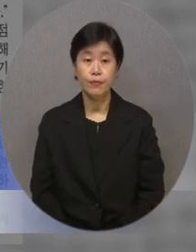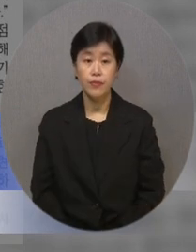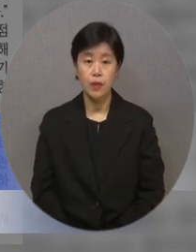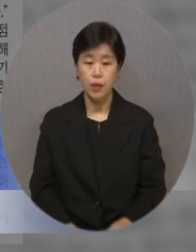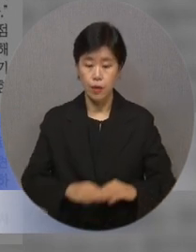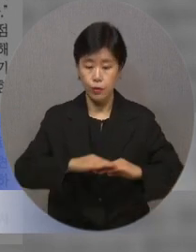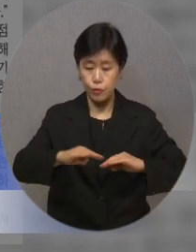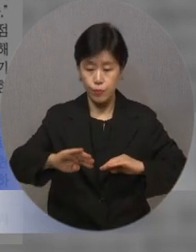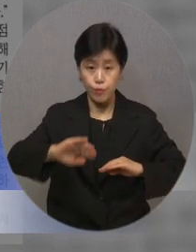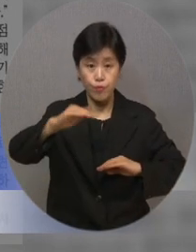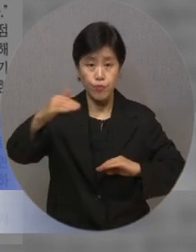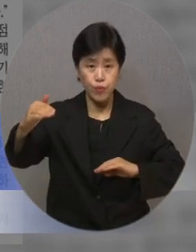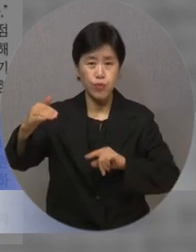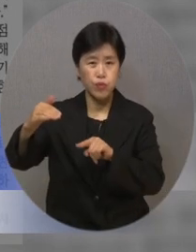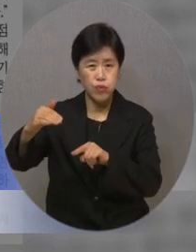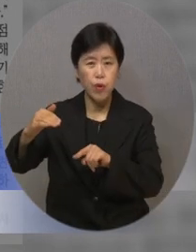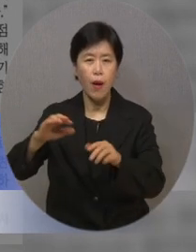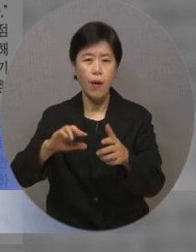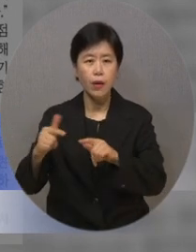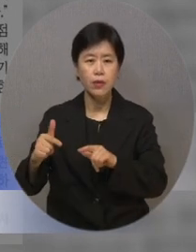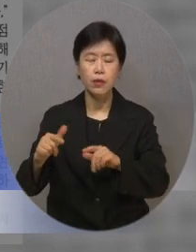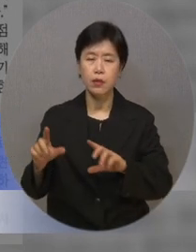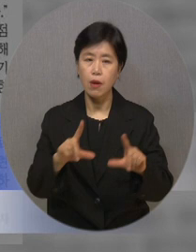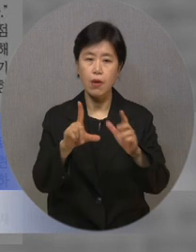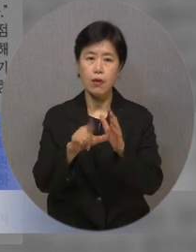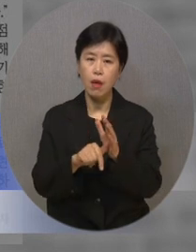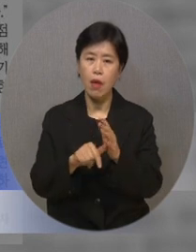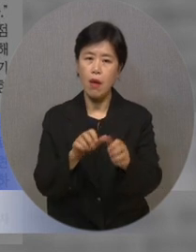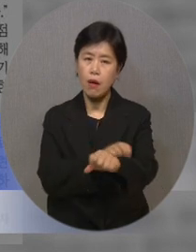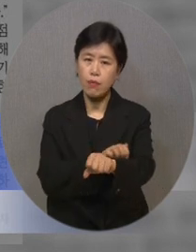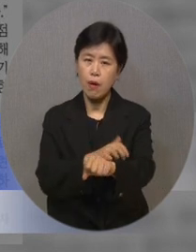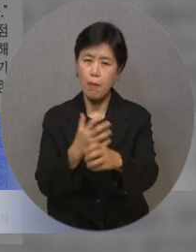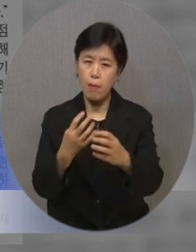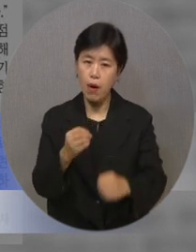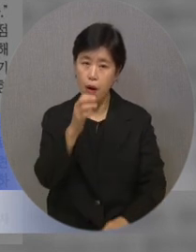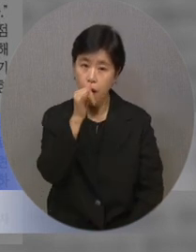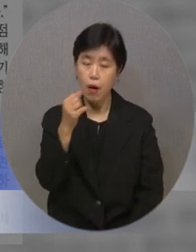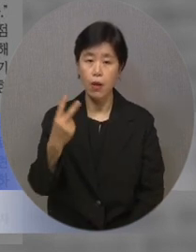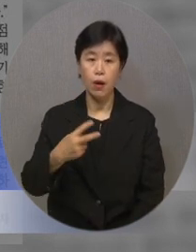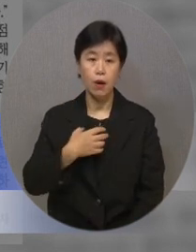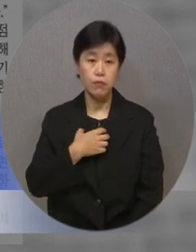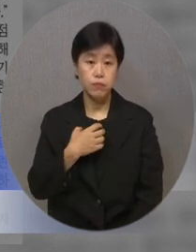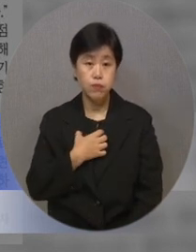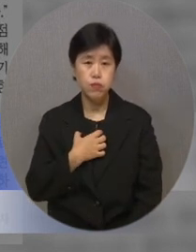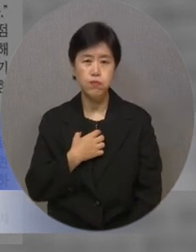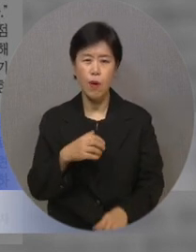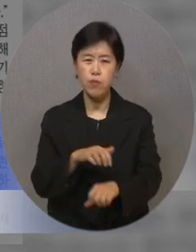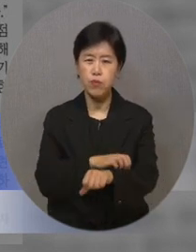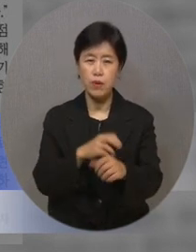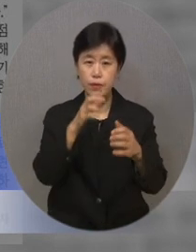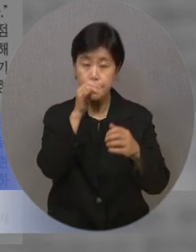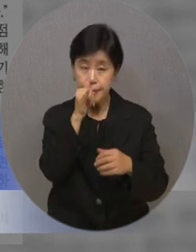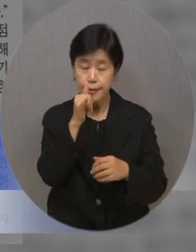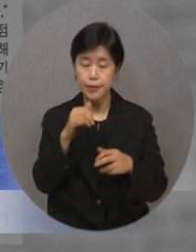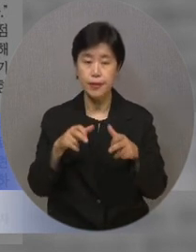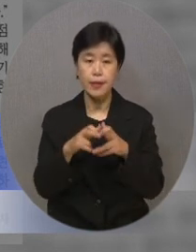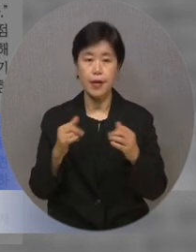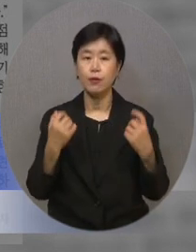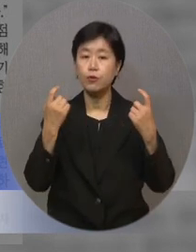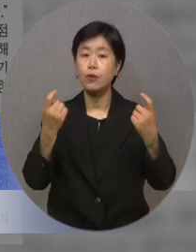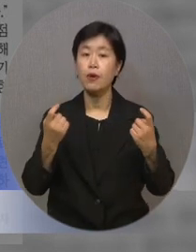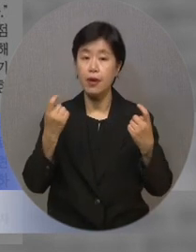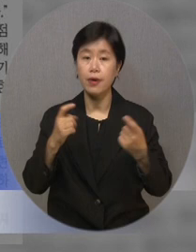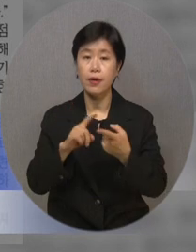단차 등 일상생활 속에서의 어려움이라 그가 위험과 불편이 도사리는 장애인 여행이라는 소제목으로